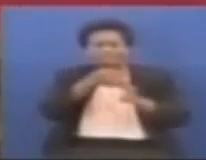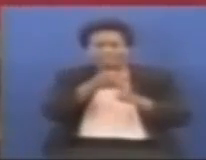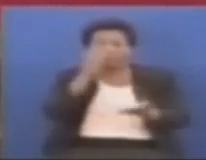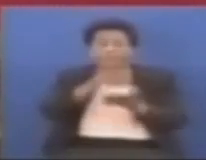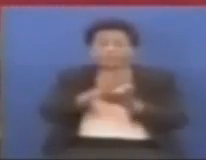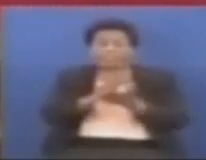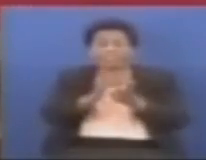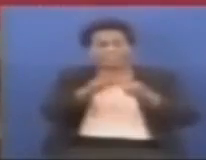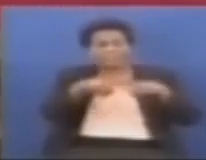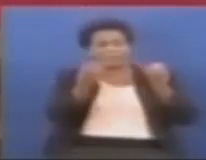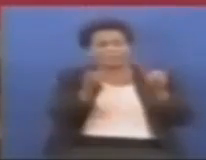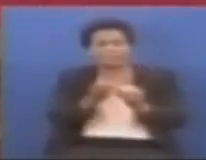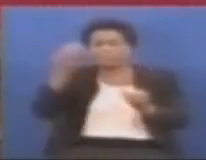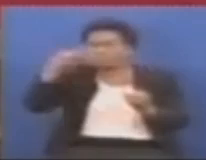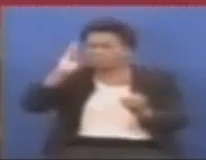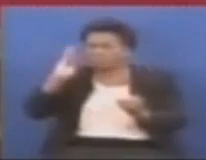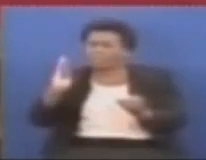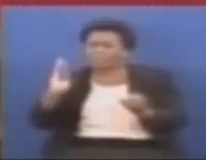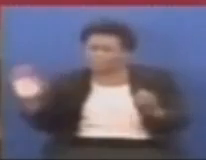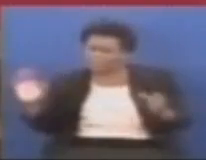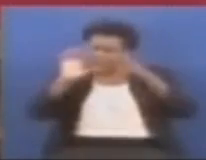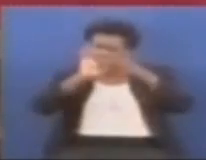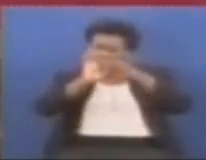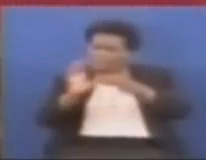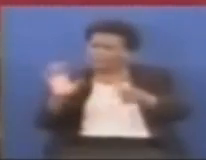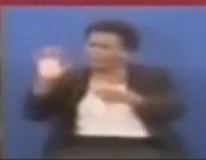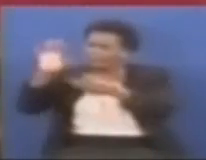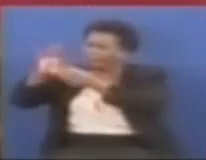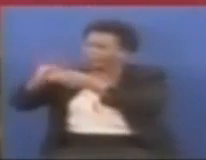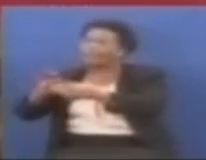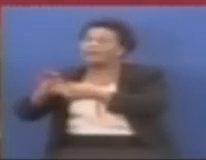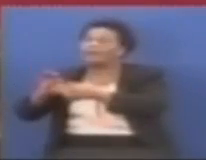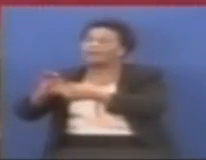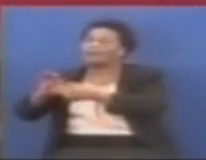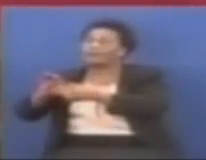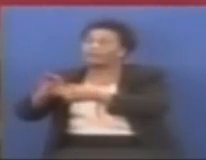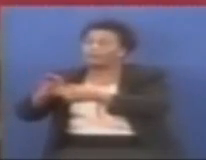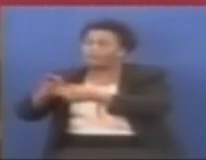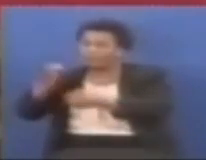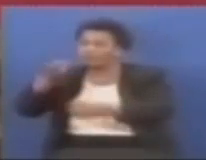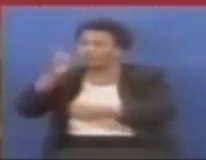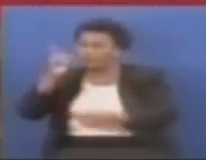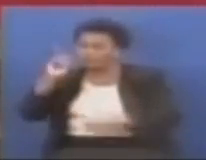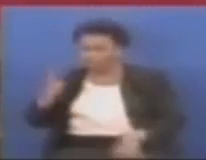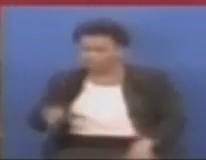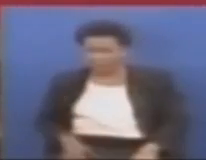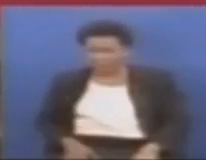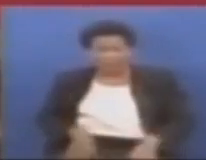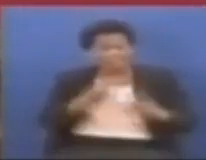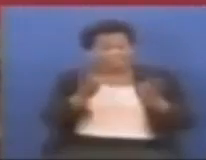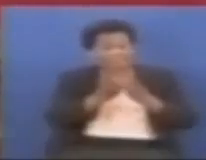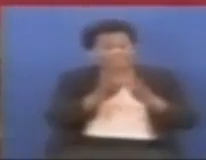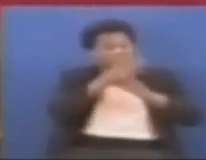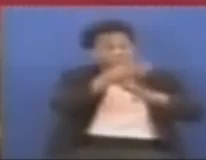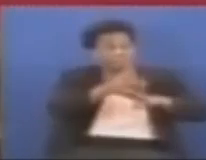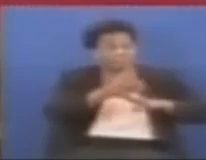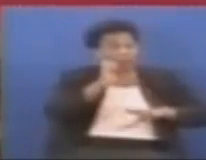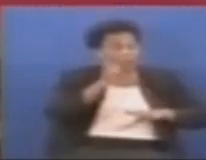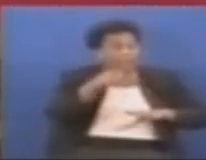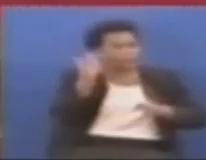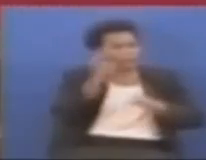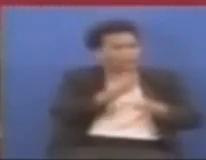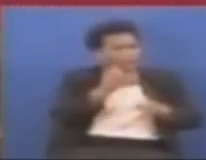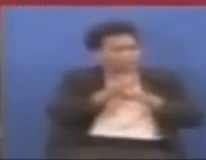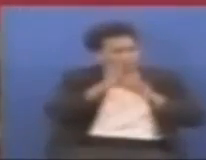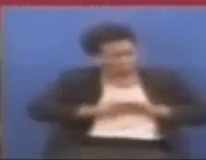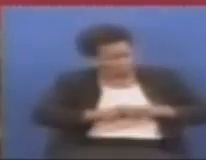kuwa bajeti imeshapita, tunawaahidi kwamba tutaendelea kuisimamia ili vitongoji vyote viendelee kuunganishwa. Lakini kwa kweli kazi kubwa ni